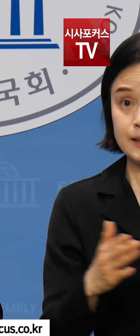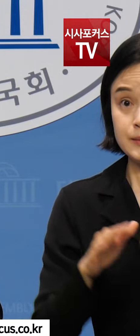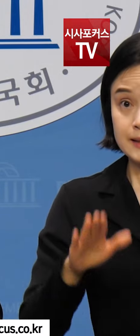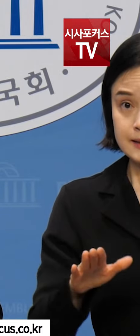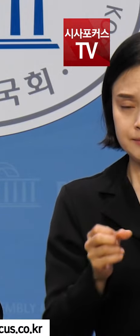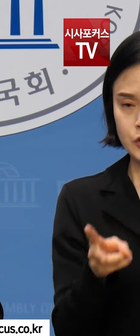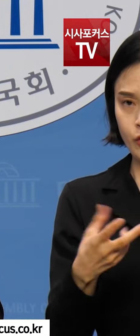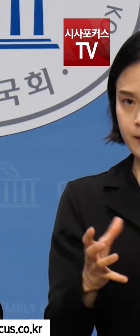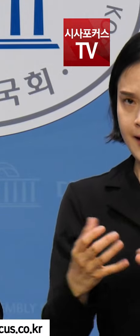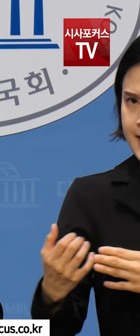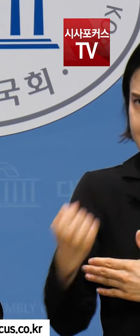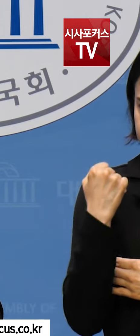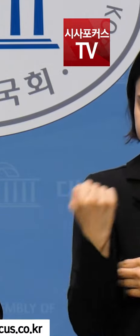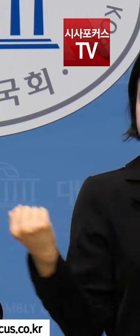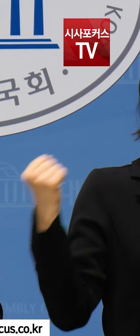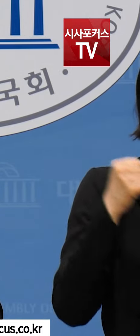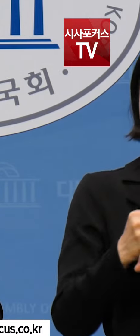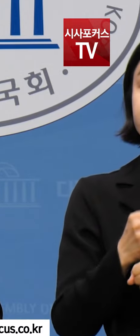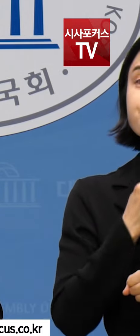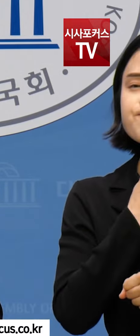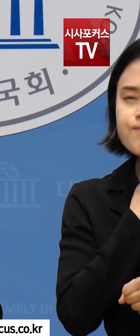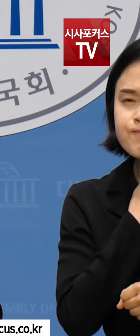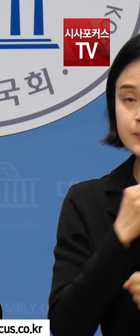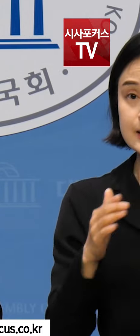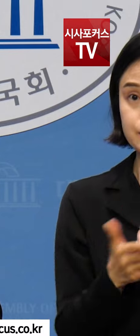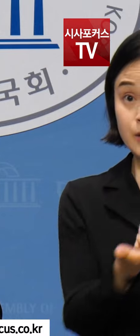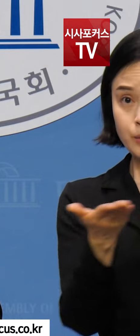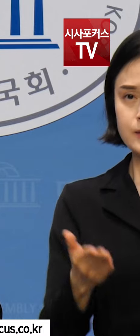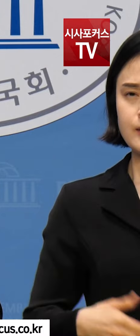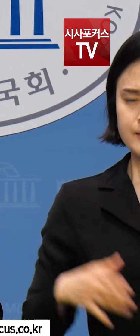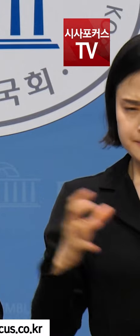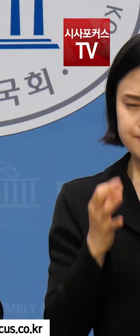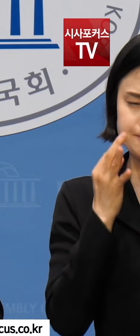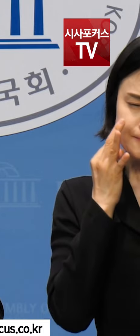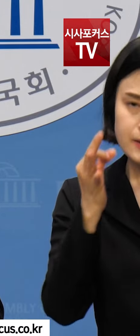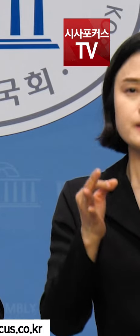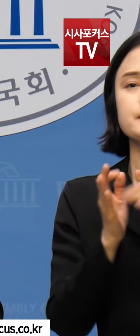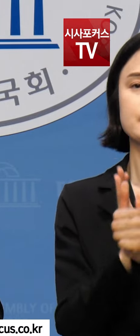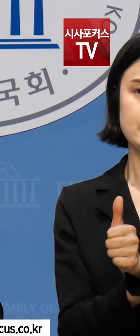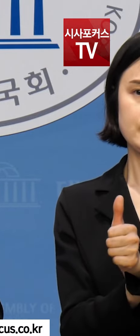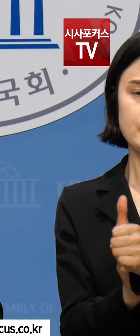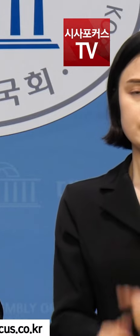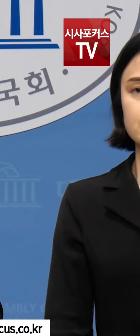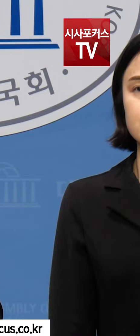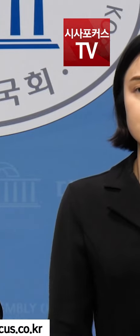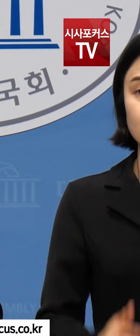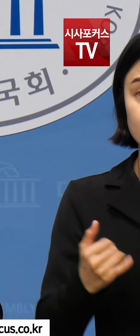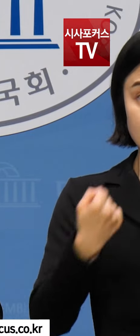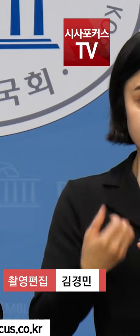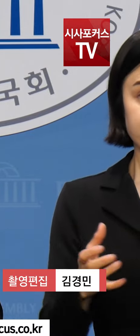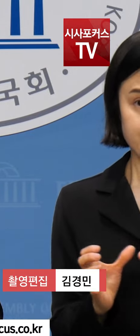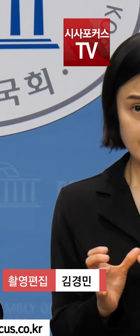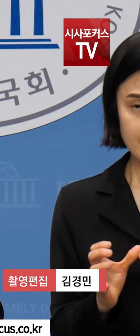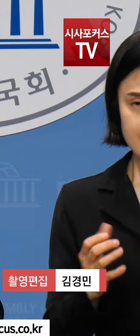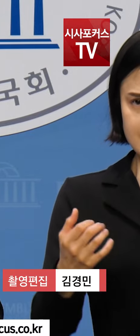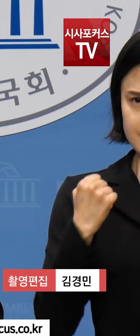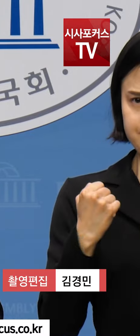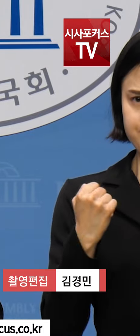있도록 치열하게 몸부림을 쳐봅시다. 우리 국민의힘의 활력을